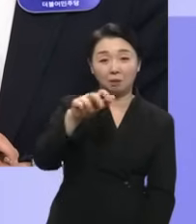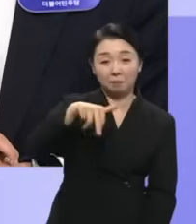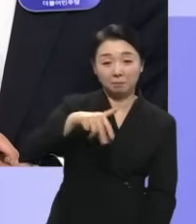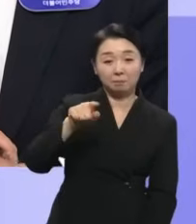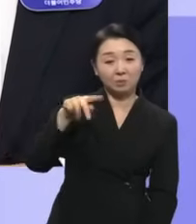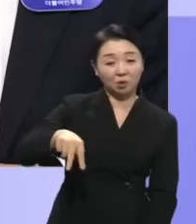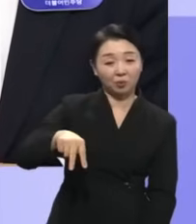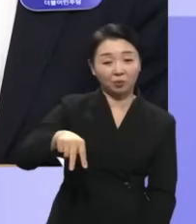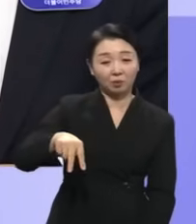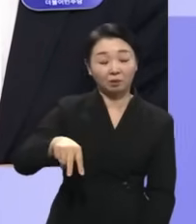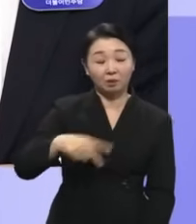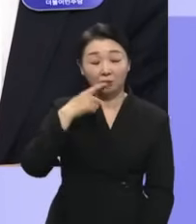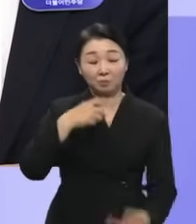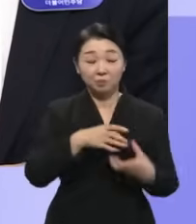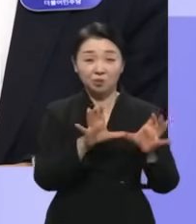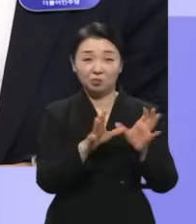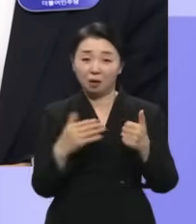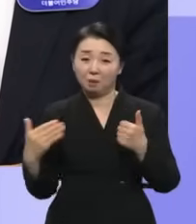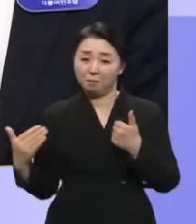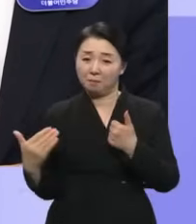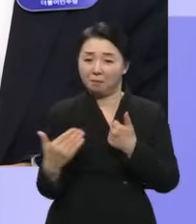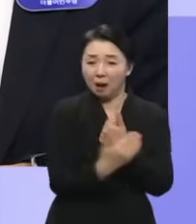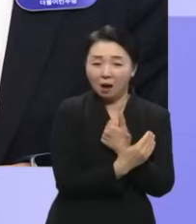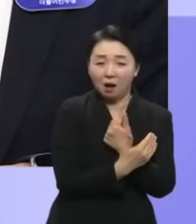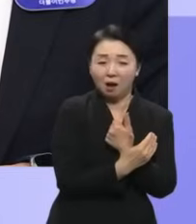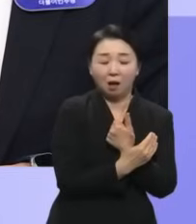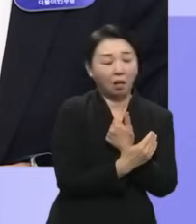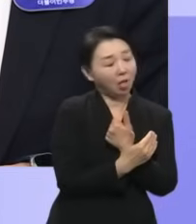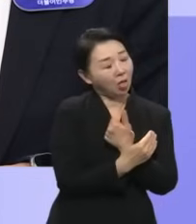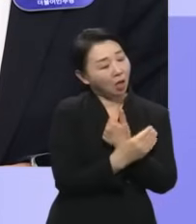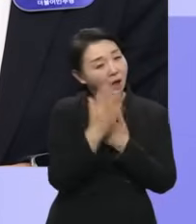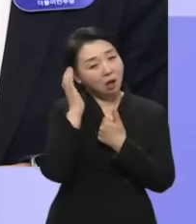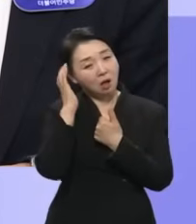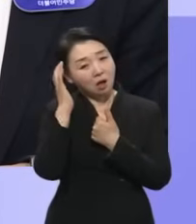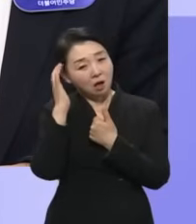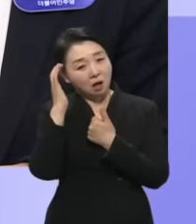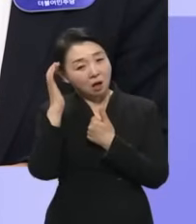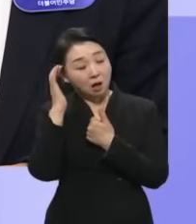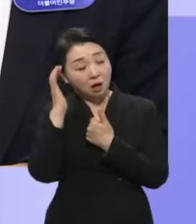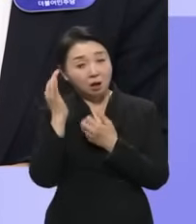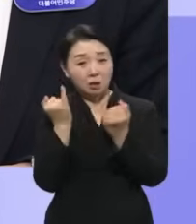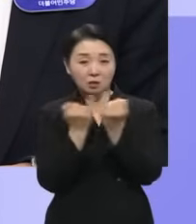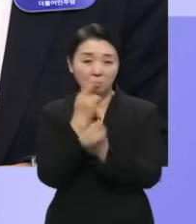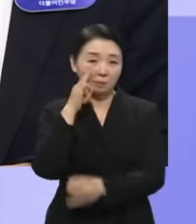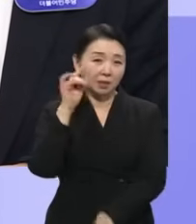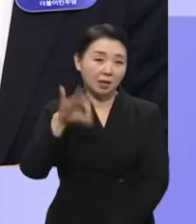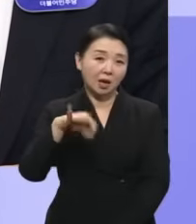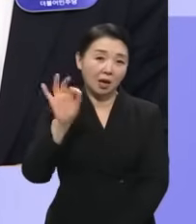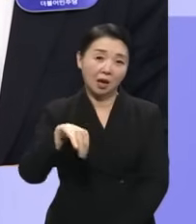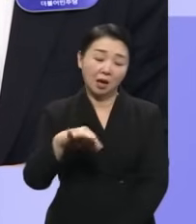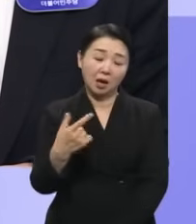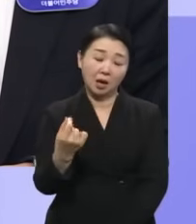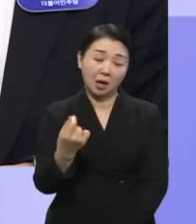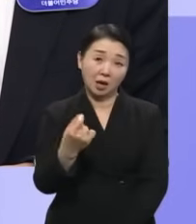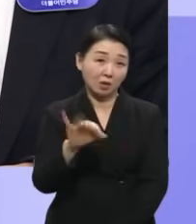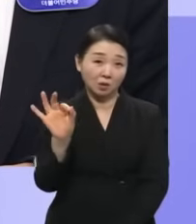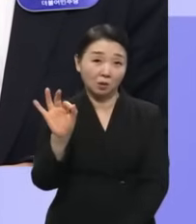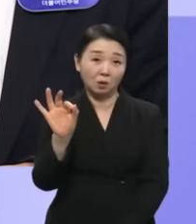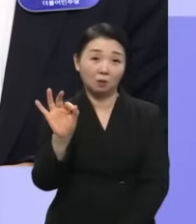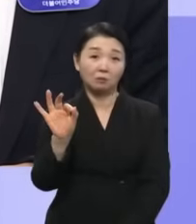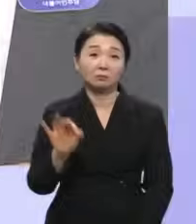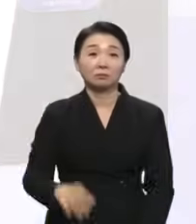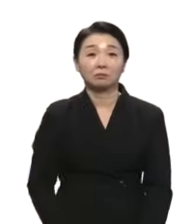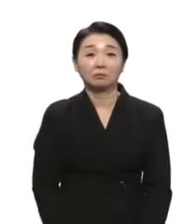조금 쉴드 그니까 좀 이렇게 방어해 주기 어려운 여성 비하성 망언이다 이런 지적이 있었고요 오늘 조정식